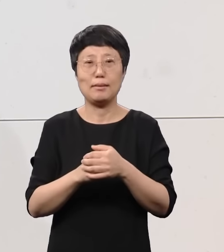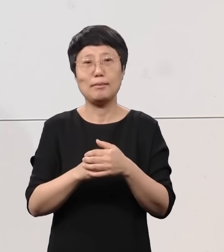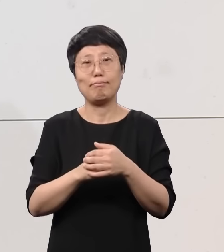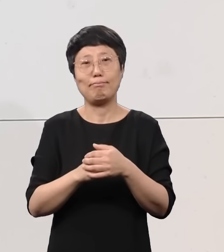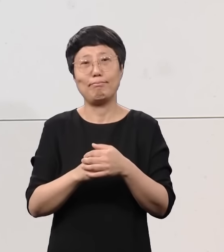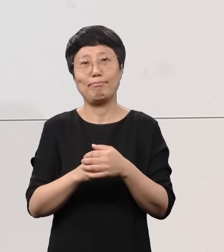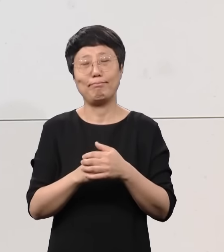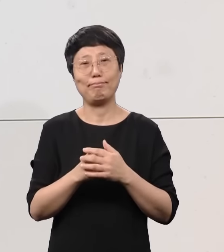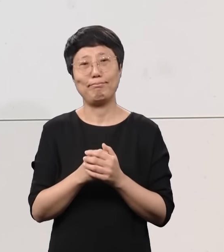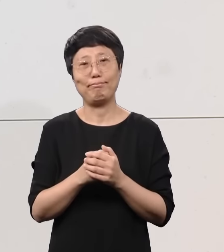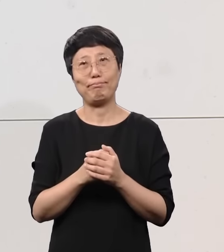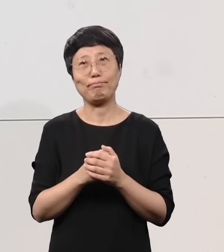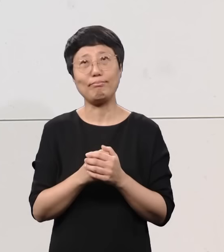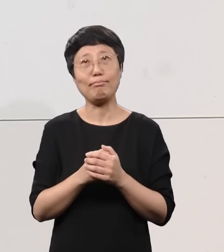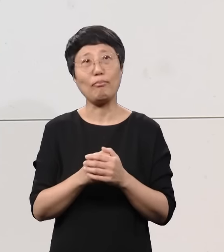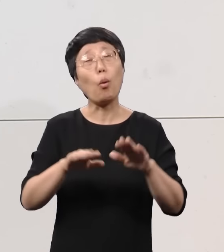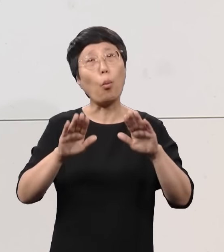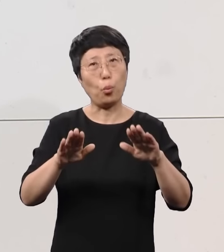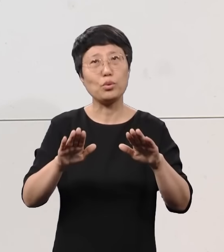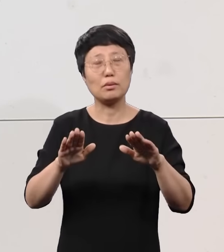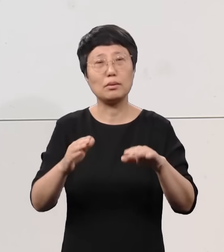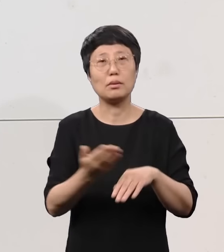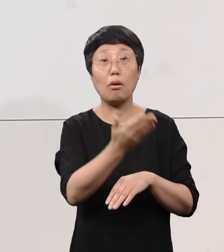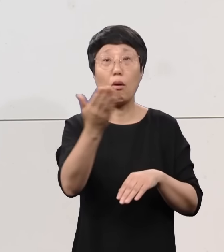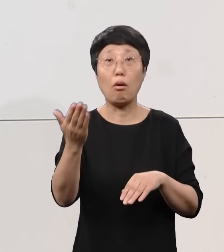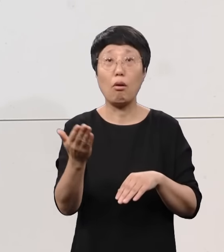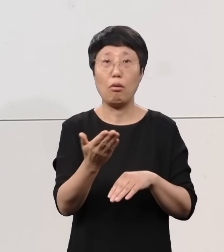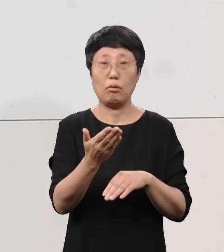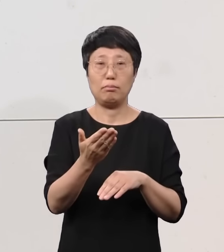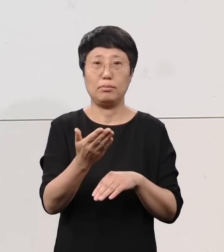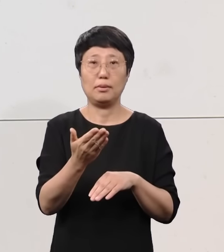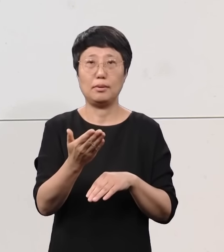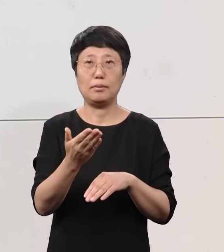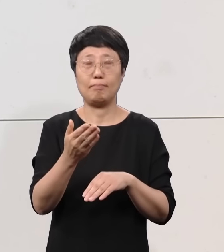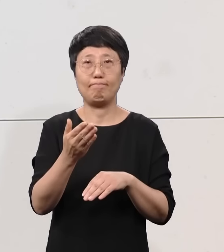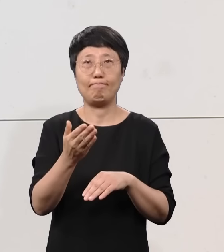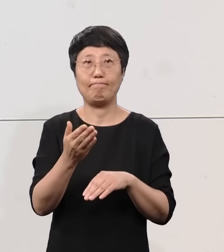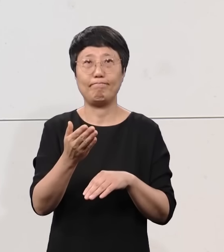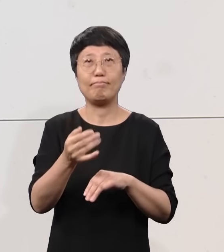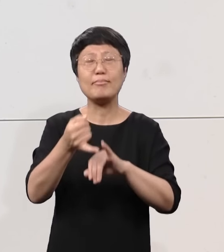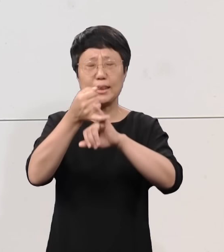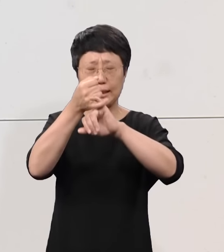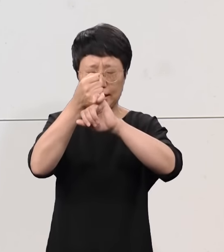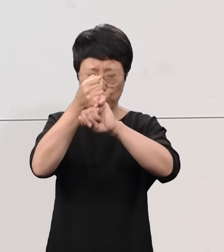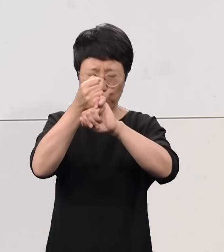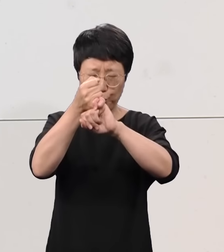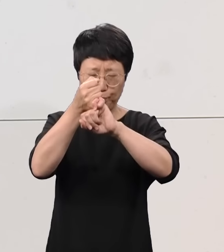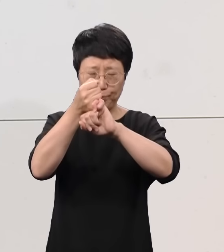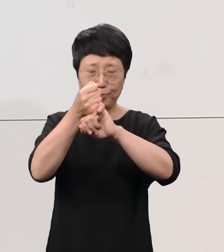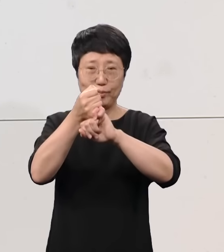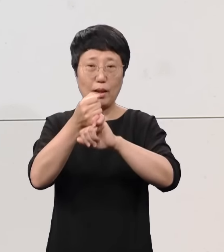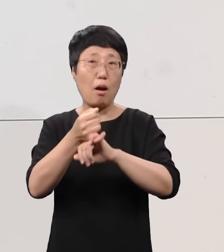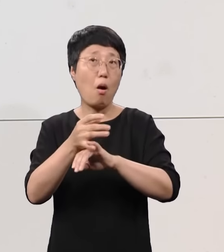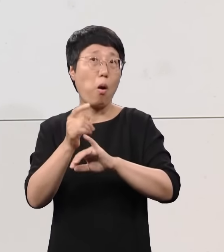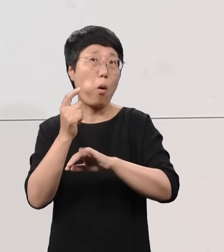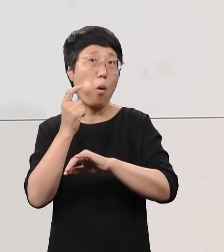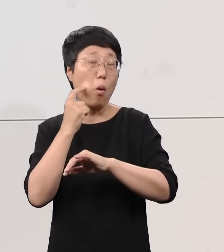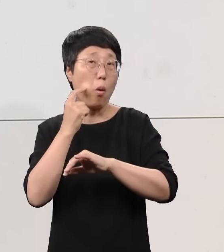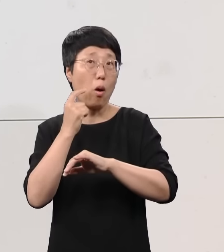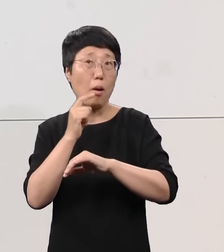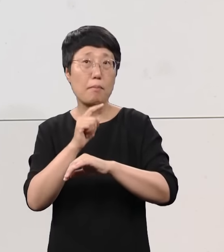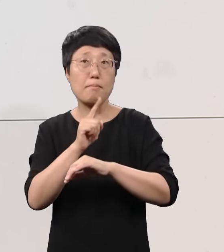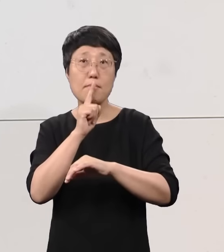그렇습니다 그런데 오늘 저는 여러분들 앞에서 다시 한번 약속합니다 거짓말이 되지 않고